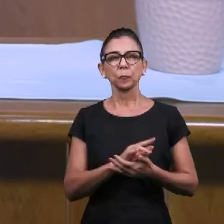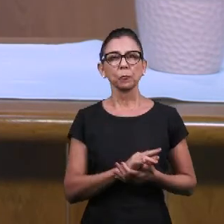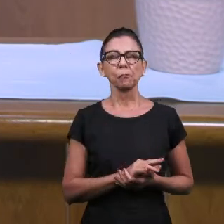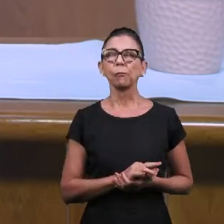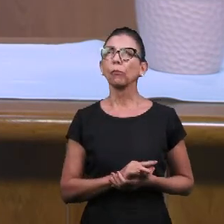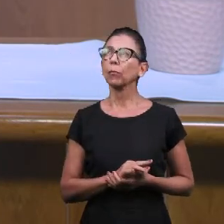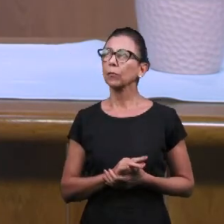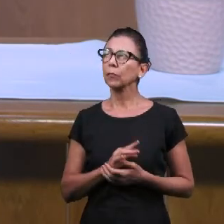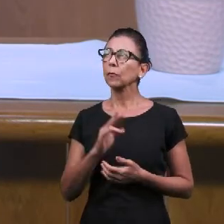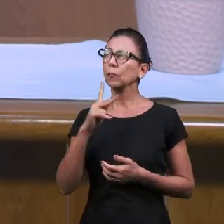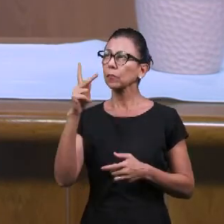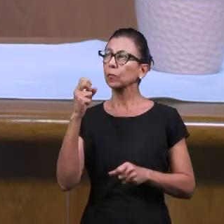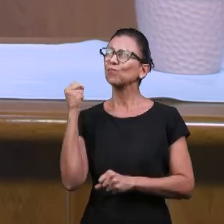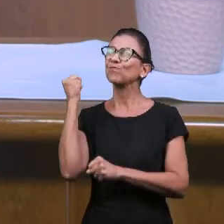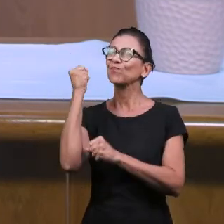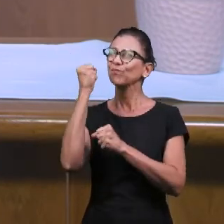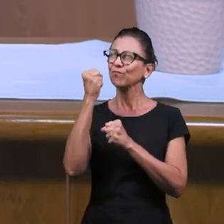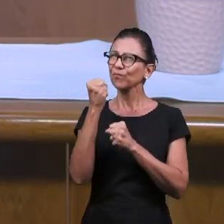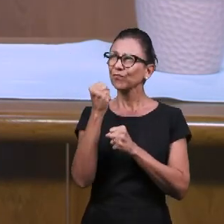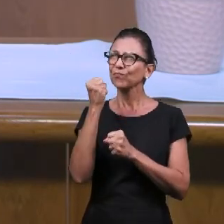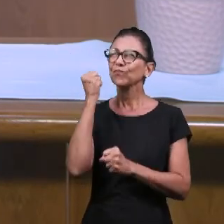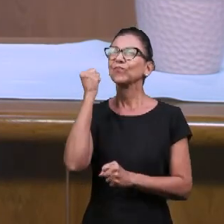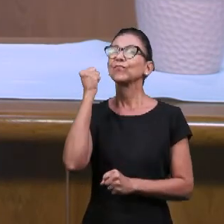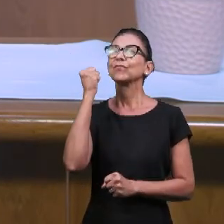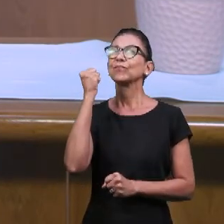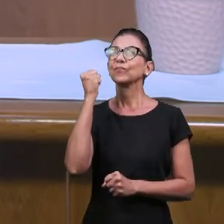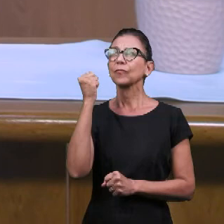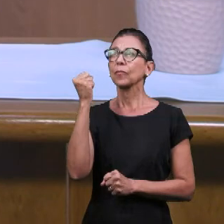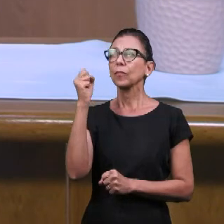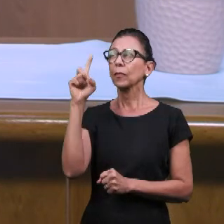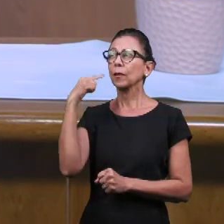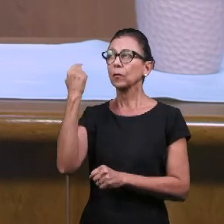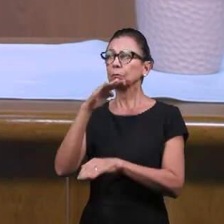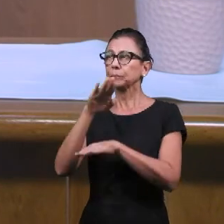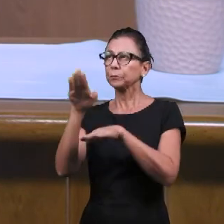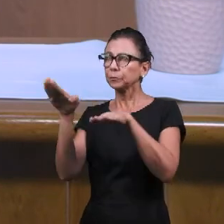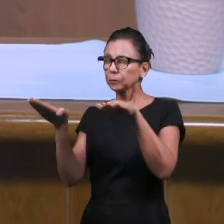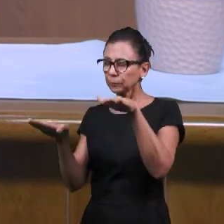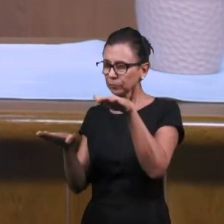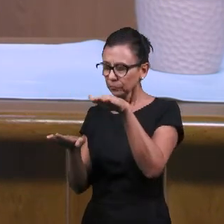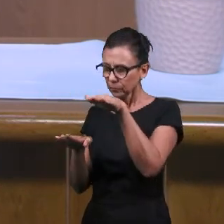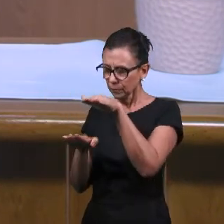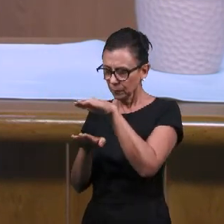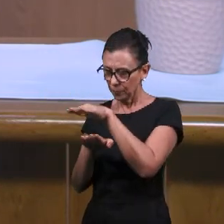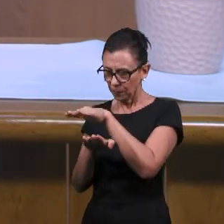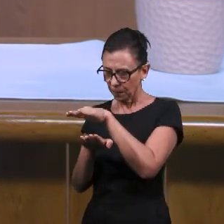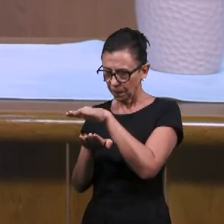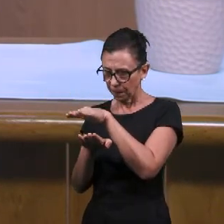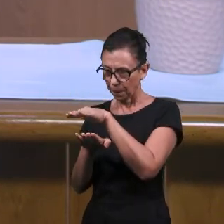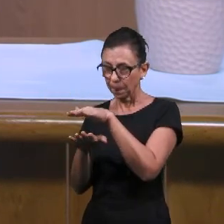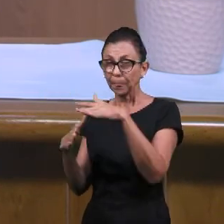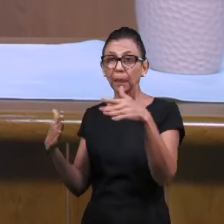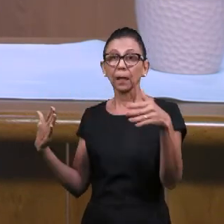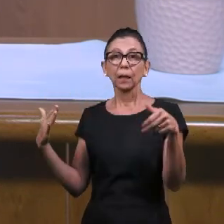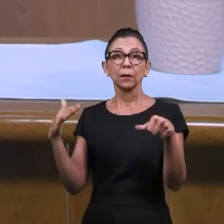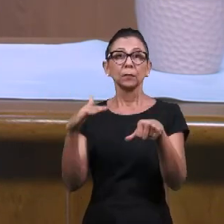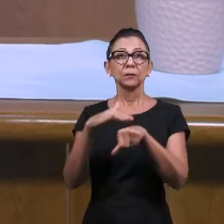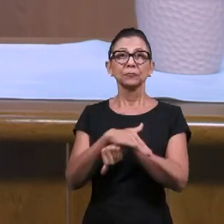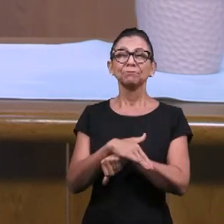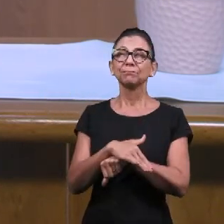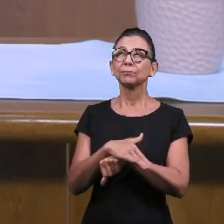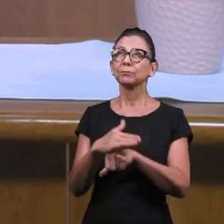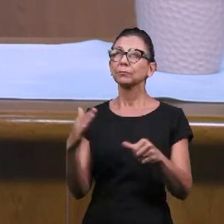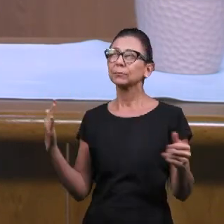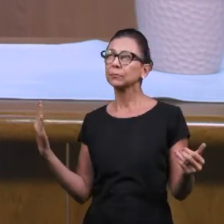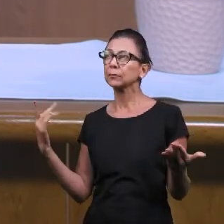Твой, познавая величие Твое. Мы малые. Да